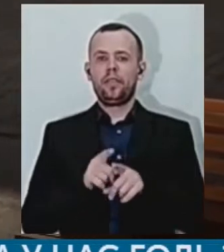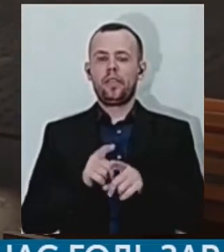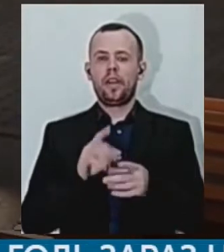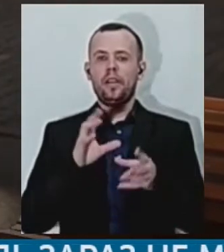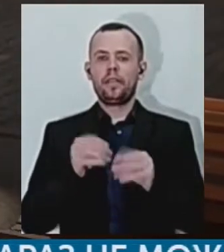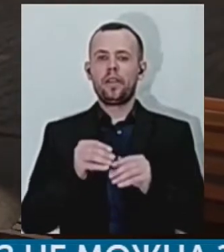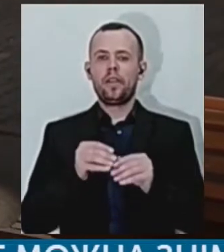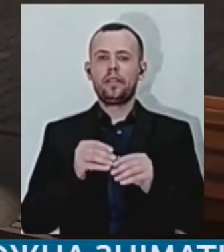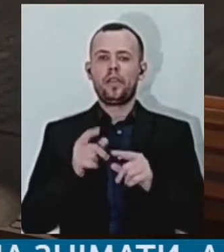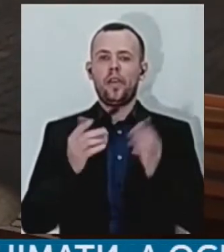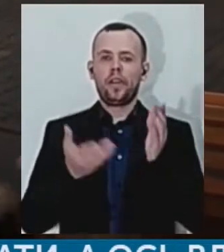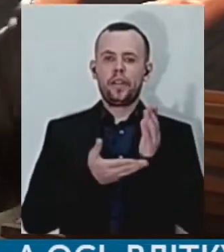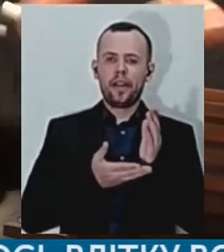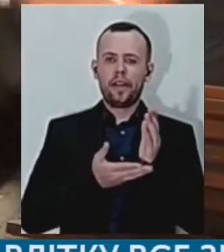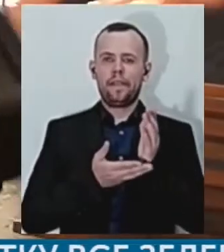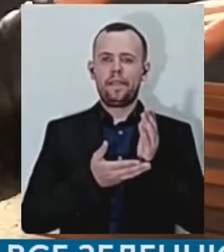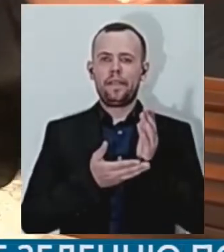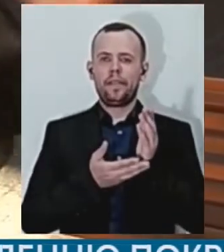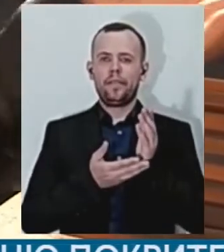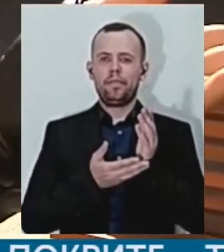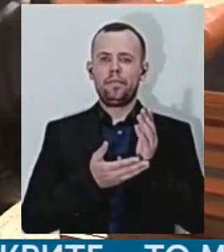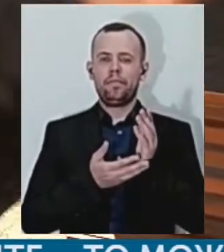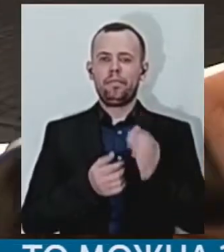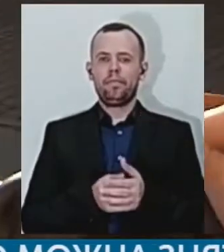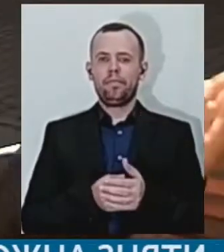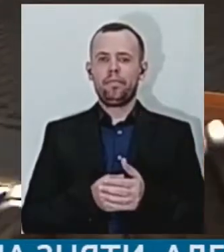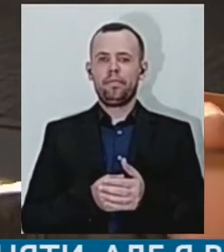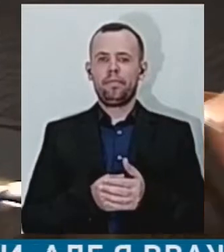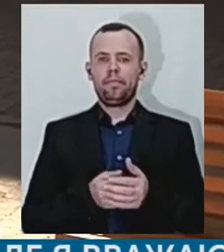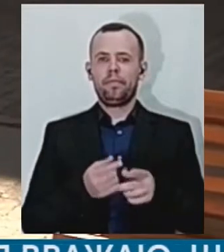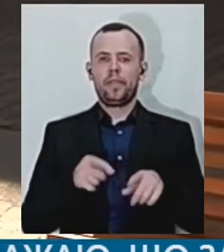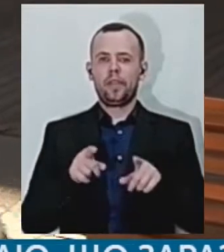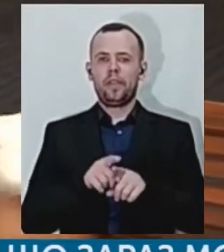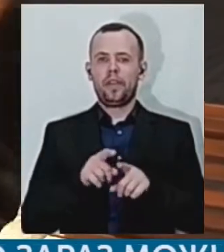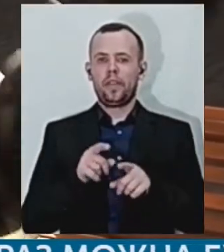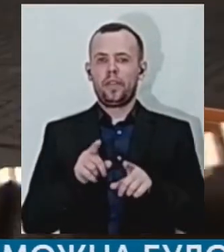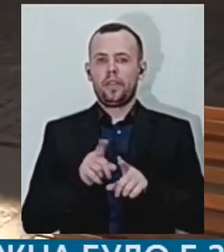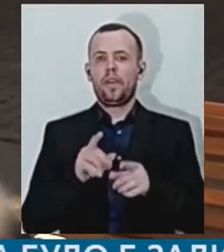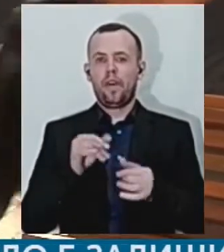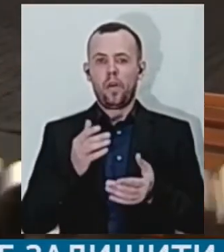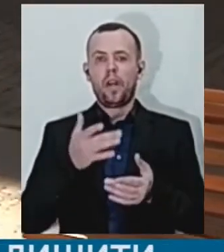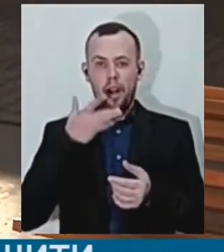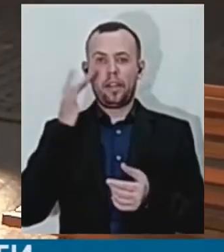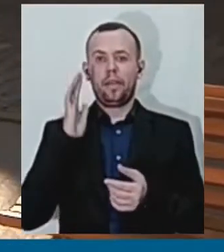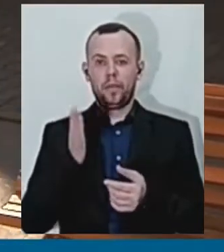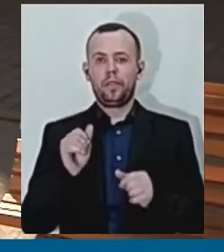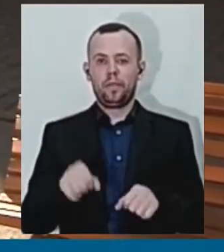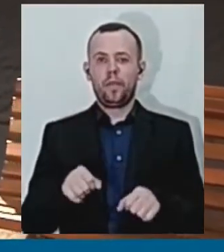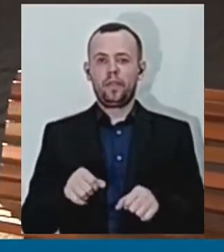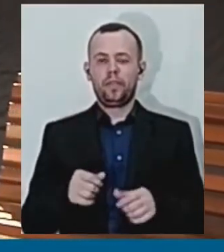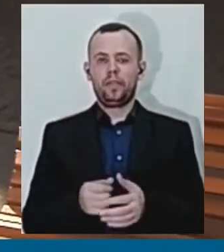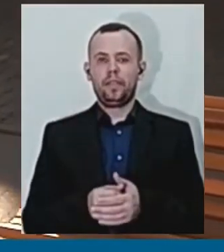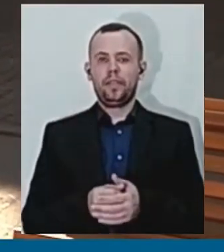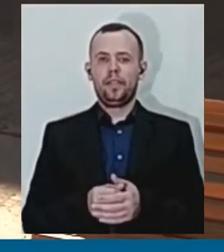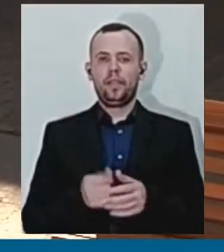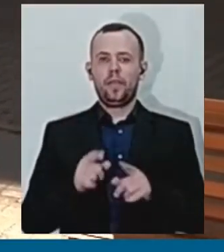голі, поэтому... Ну, летом, сейчас как бы нельзя снимать, а вот летом будет уже зелень, все зеленью покрыто, то